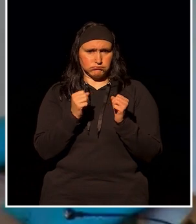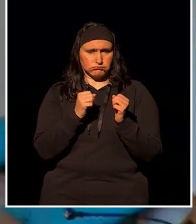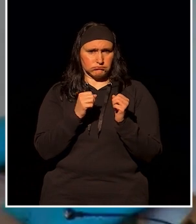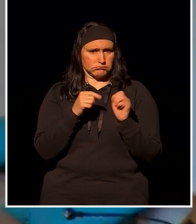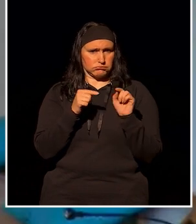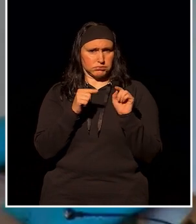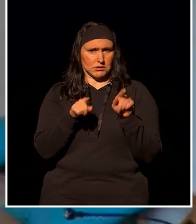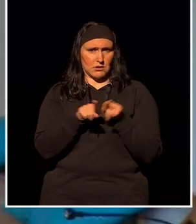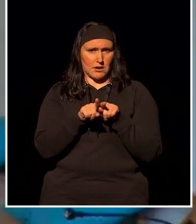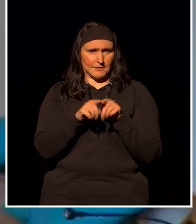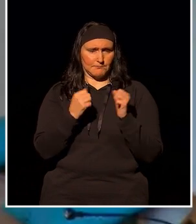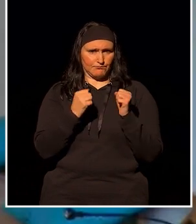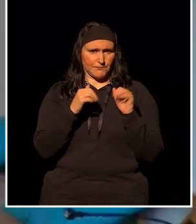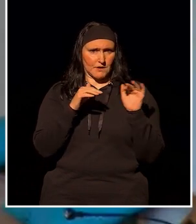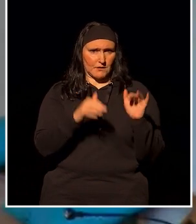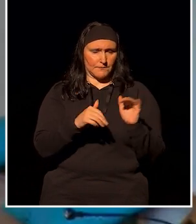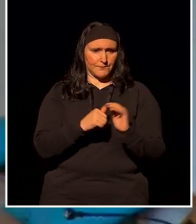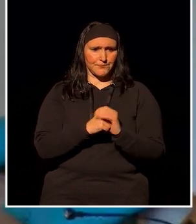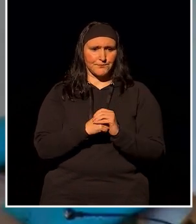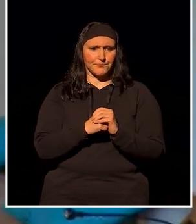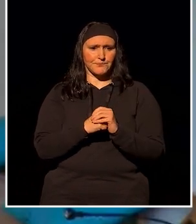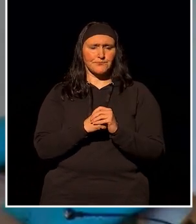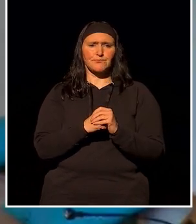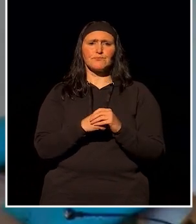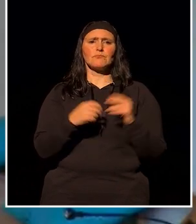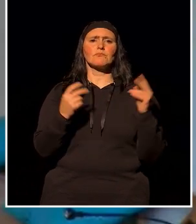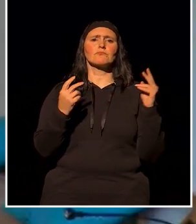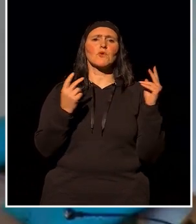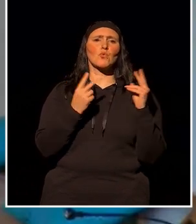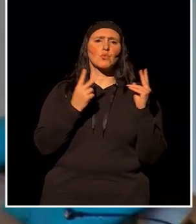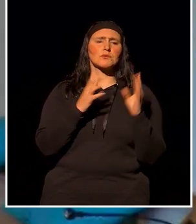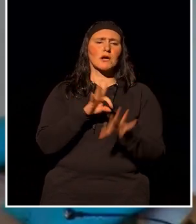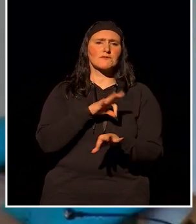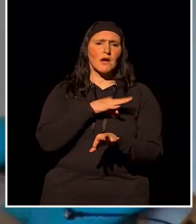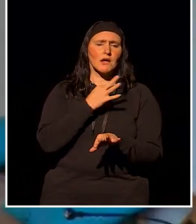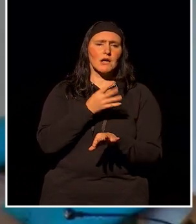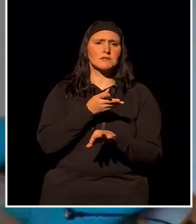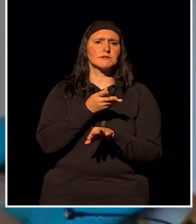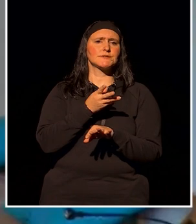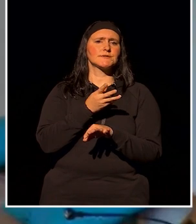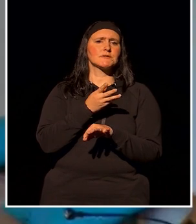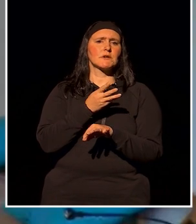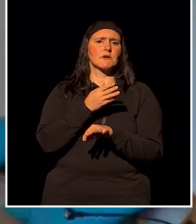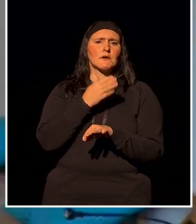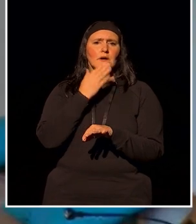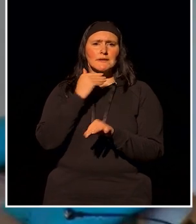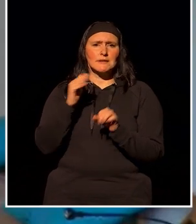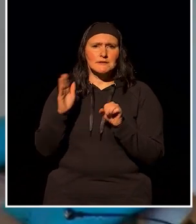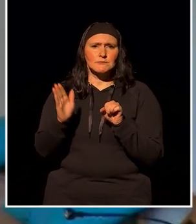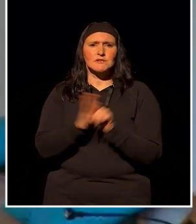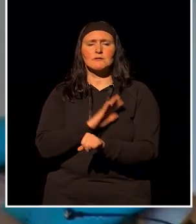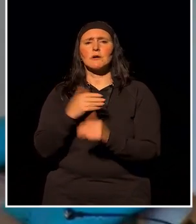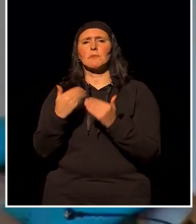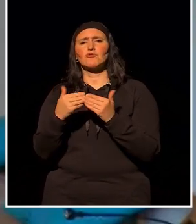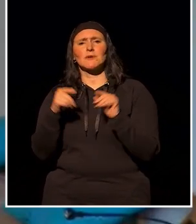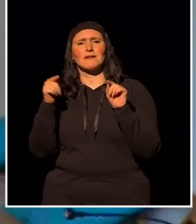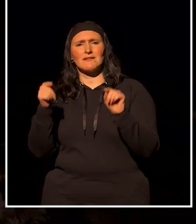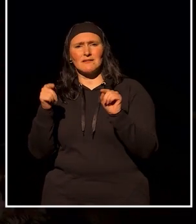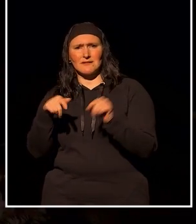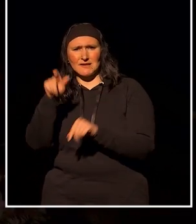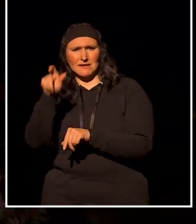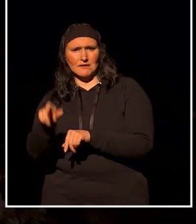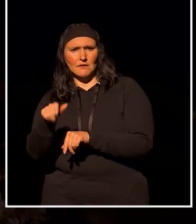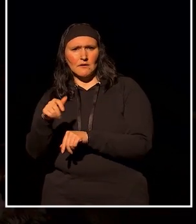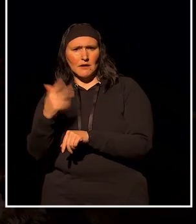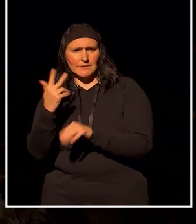ist damit der Antisemitismus in Frankreich auch mit gemeint, der anlässlich der Dreyfus-Affäre, ich denke in